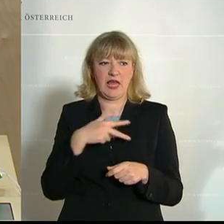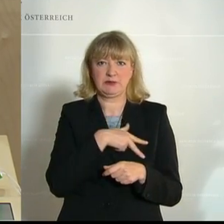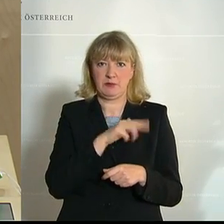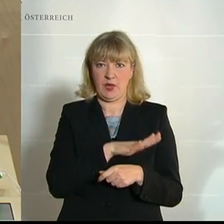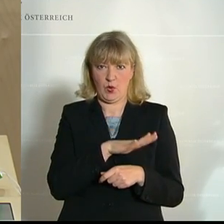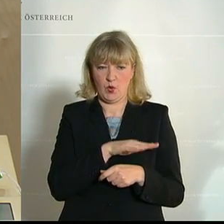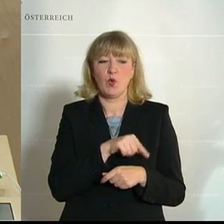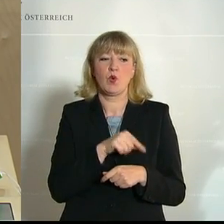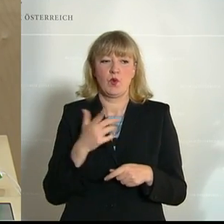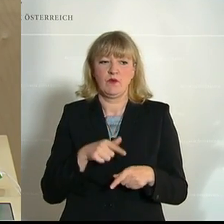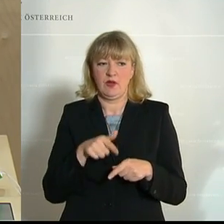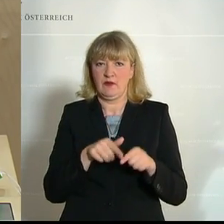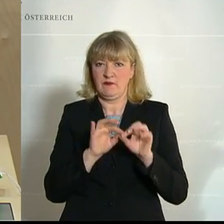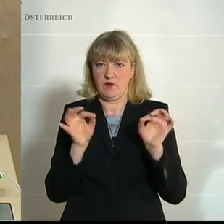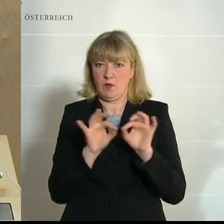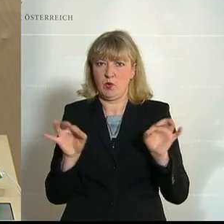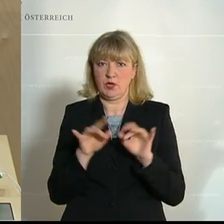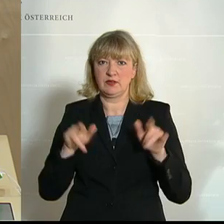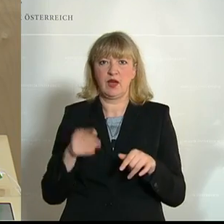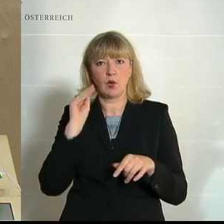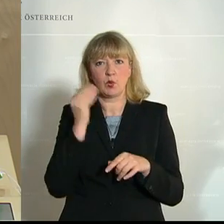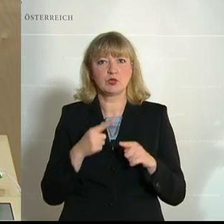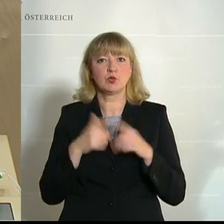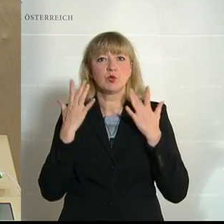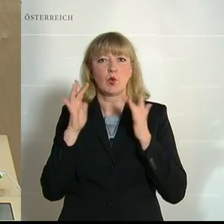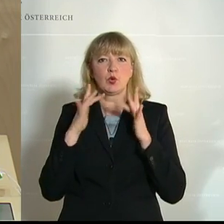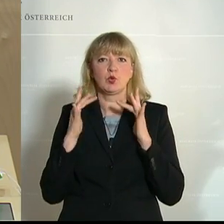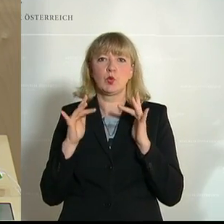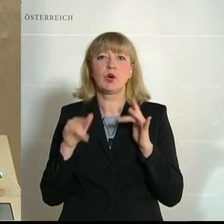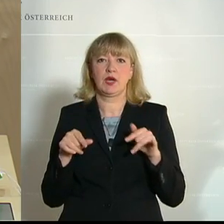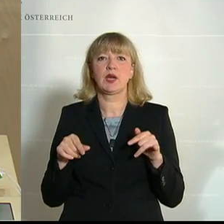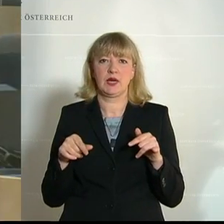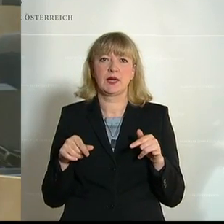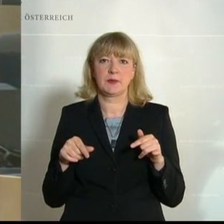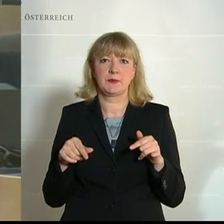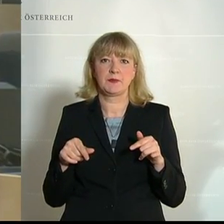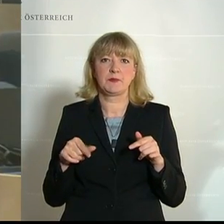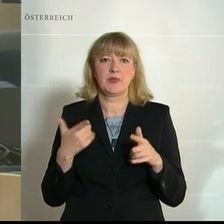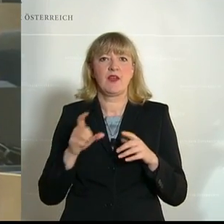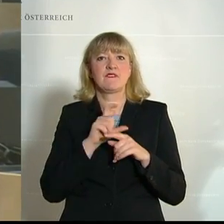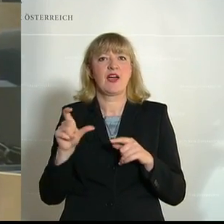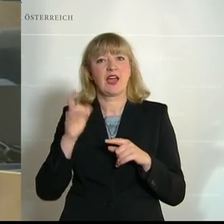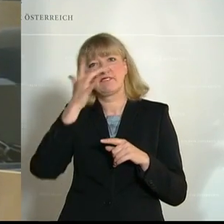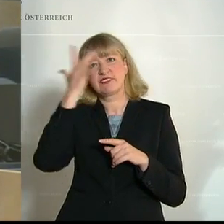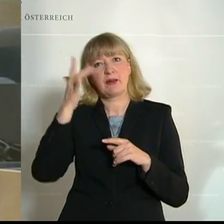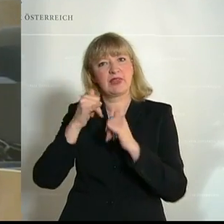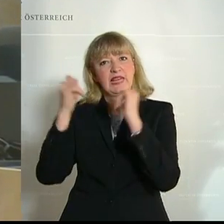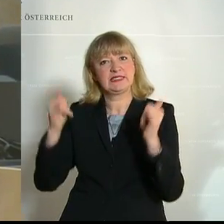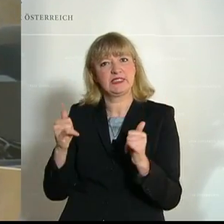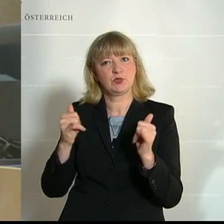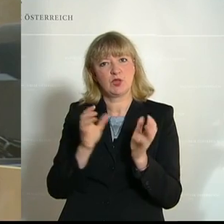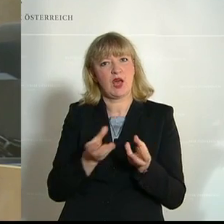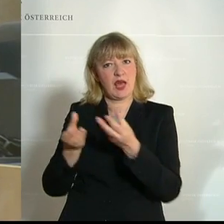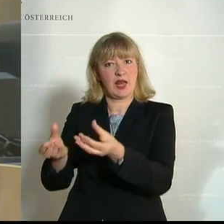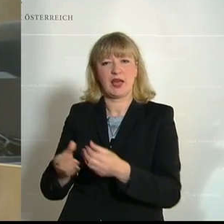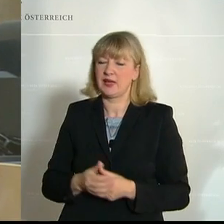SPÖ, weil hier formuliert wird, dass wir die Kunst und Kultur an die nicht oder an die fachfremde Institutionen